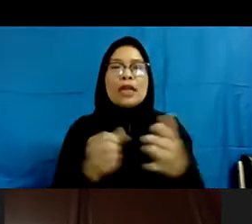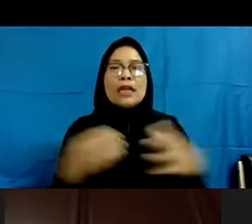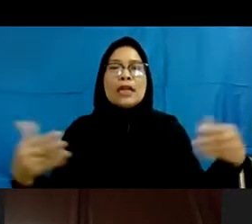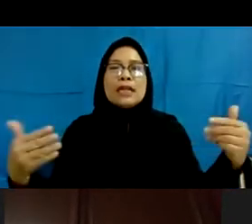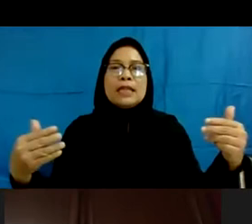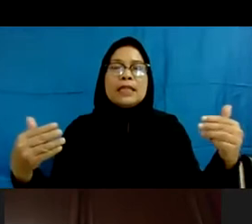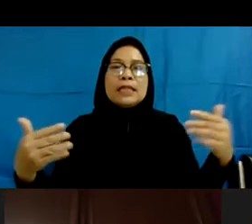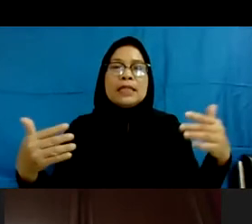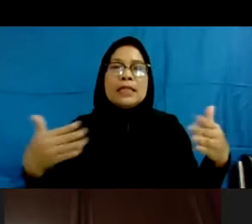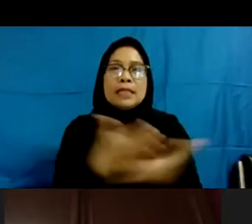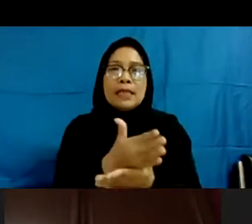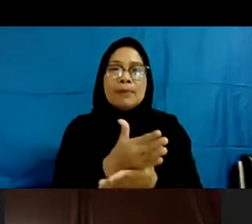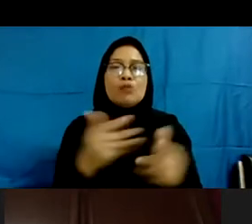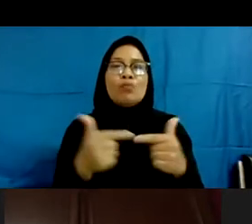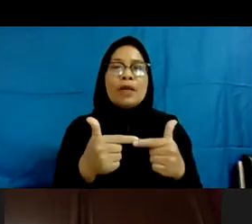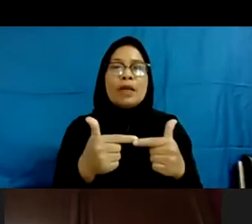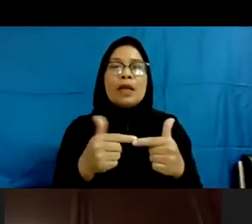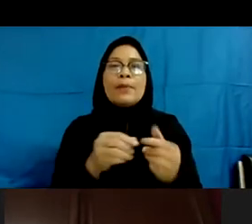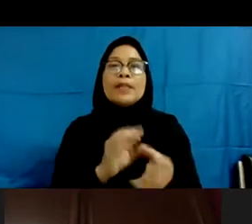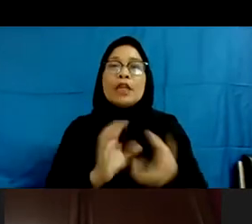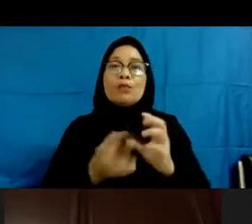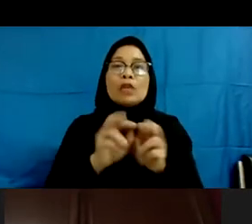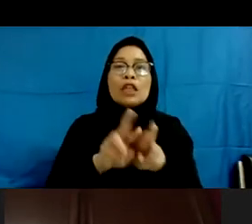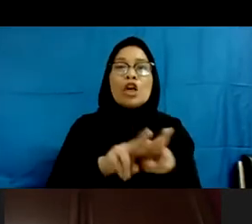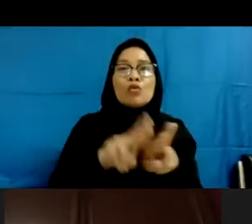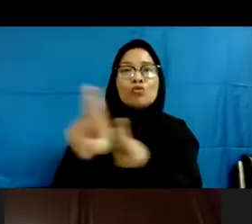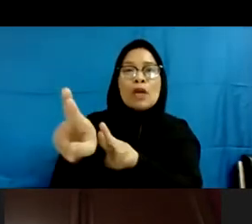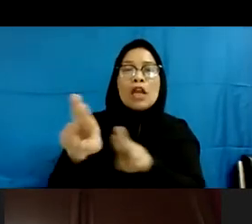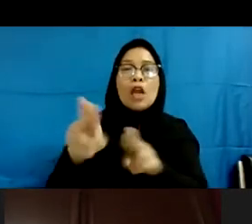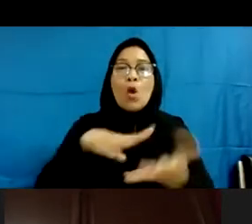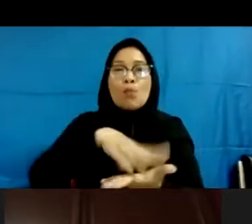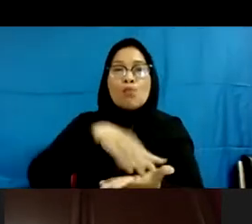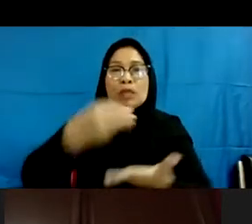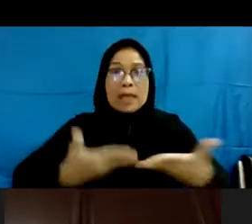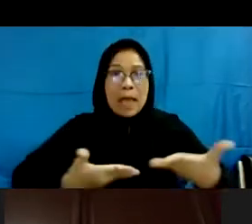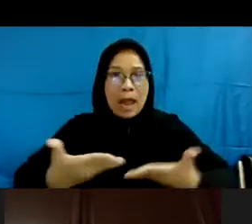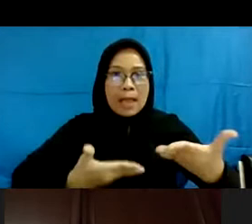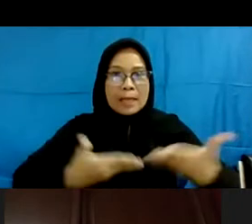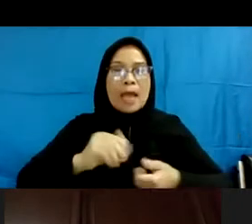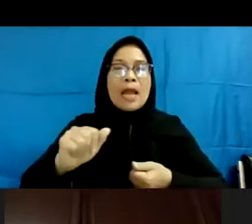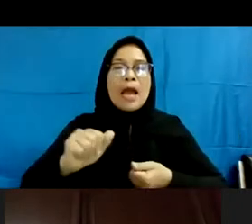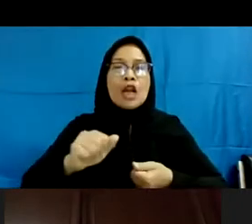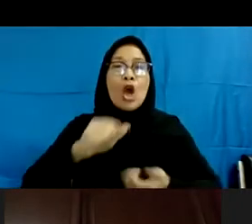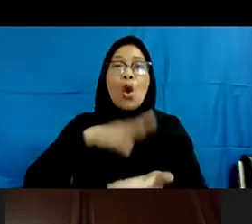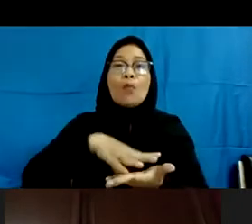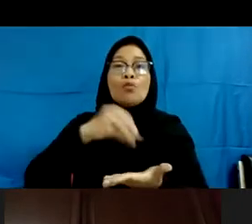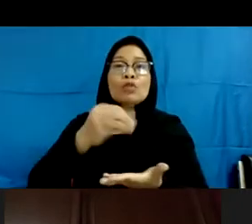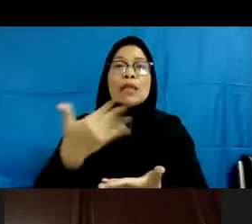Kemudian juga menjadi pusat rujukan, kemudian pusat layanan, kemudian juga pusat yang